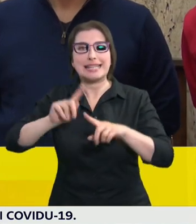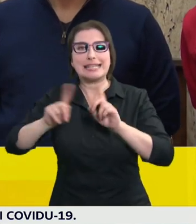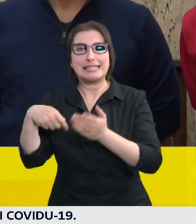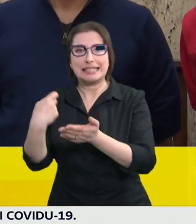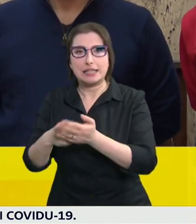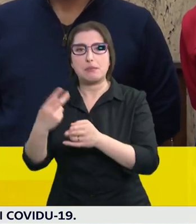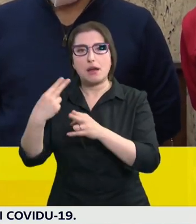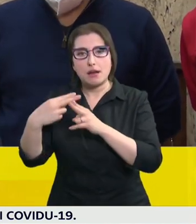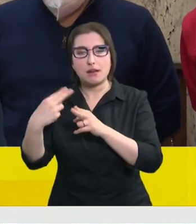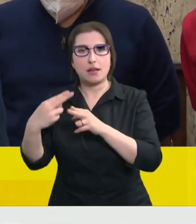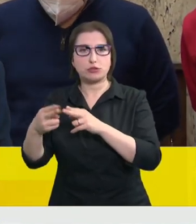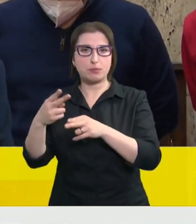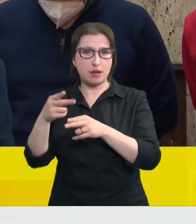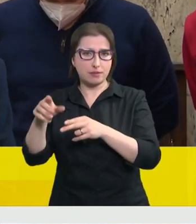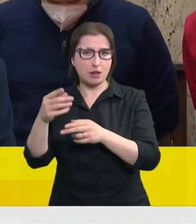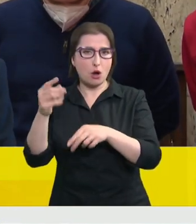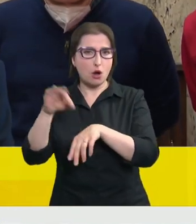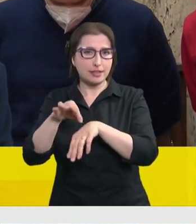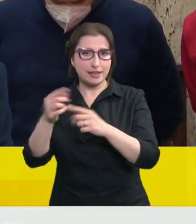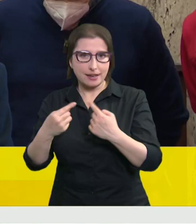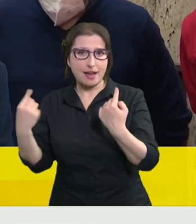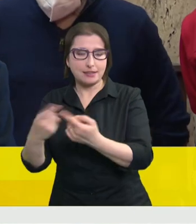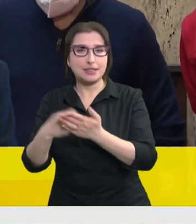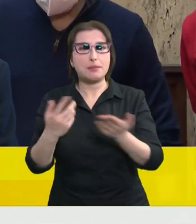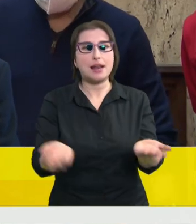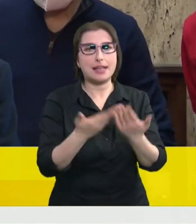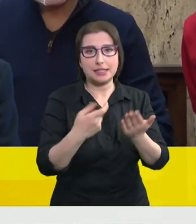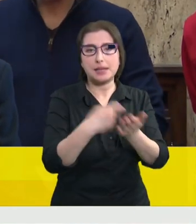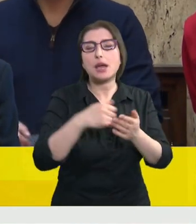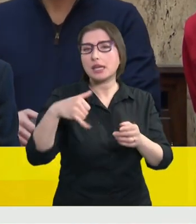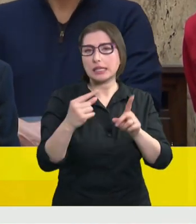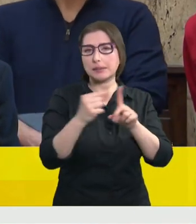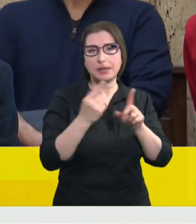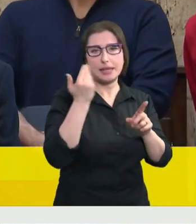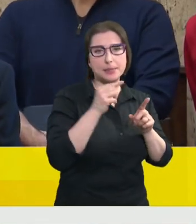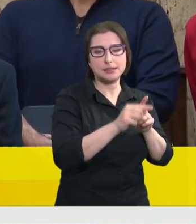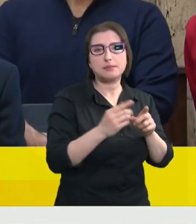těch covidových odděleních tzv. Lehčího typu, nikoliv na jednotkách intenzivní péče.